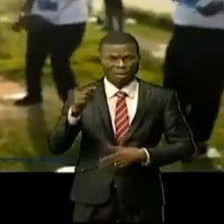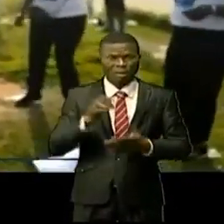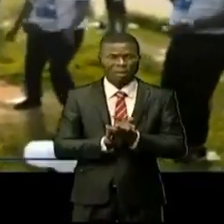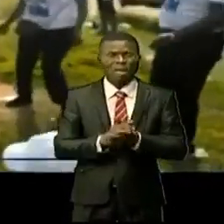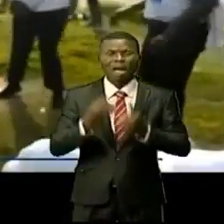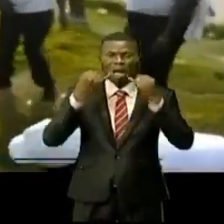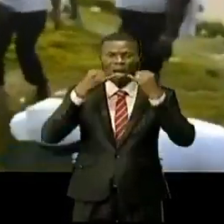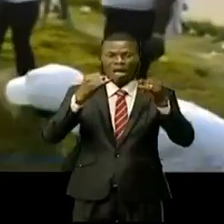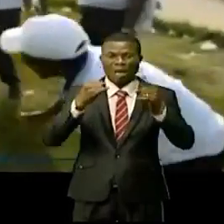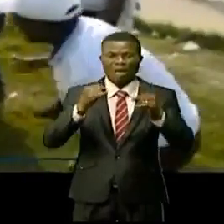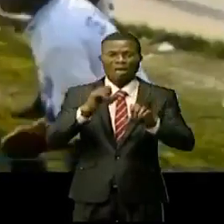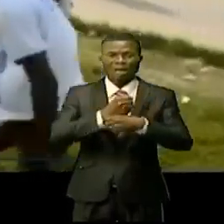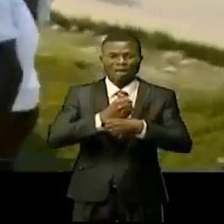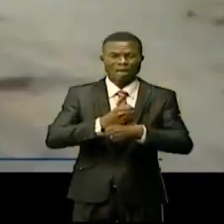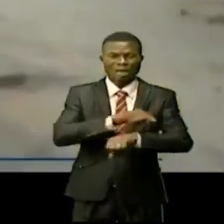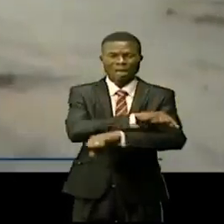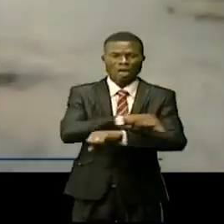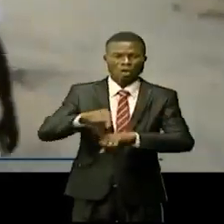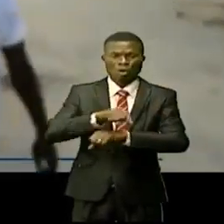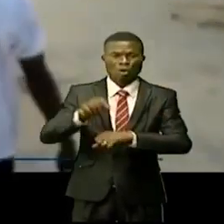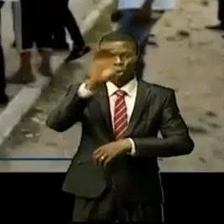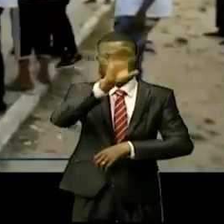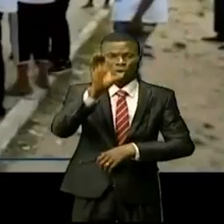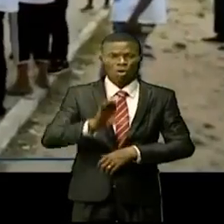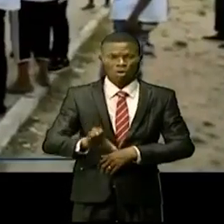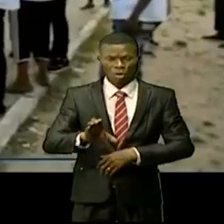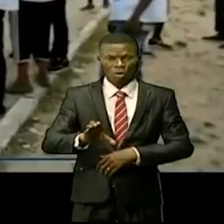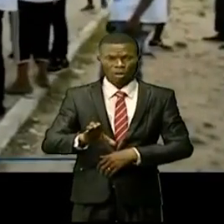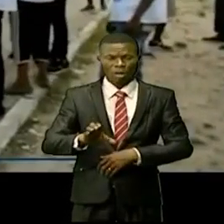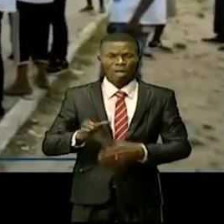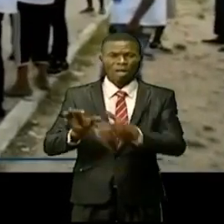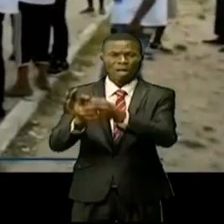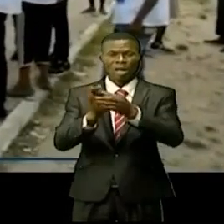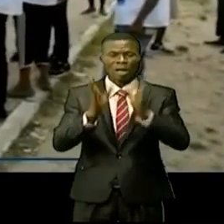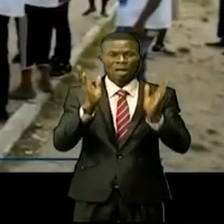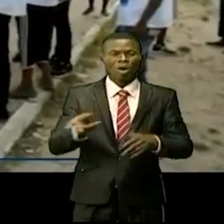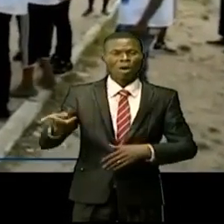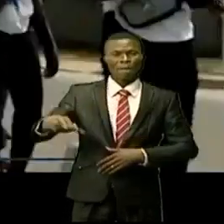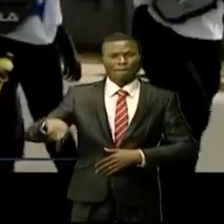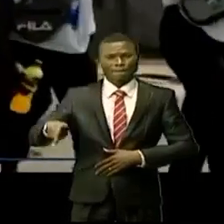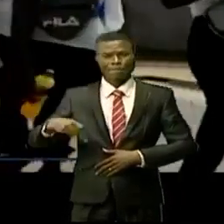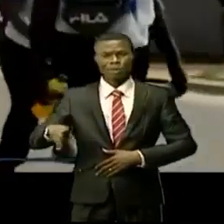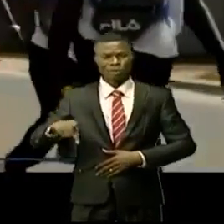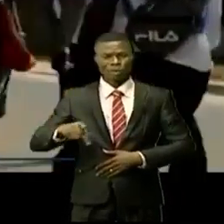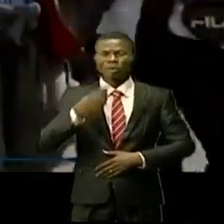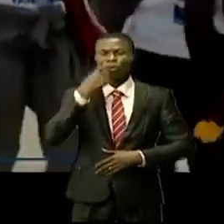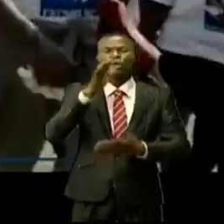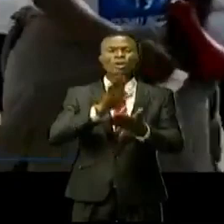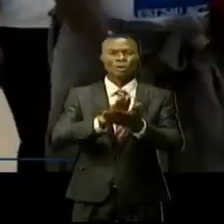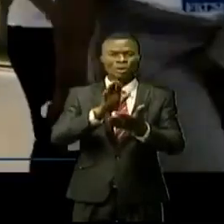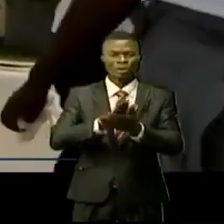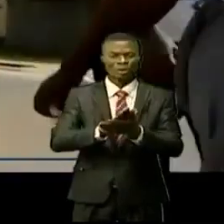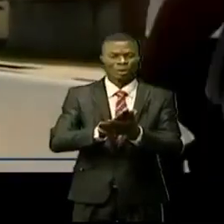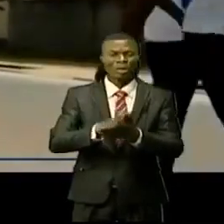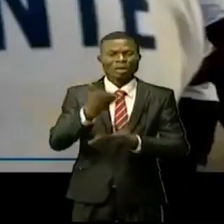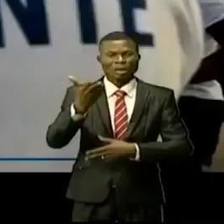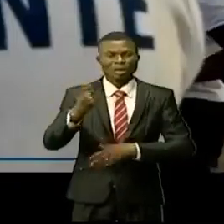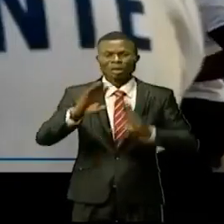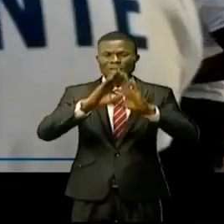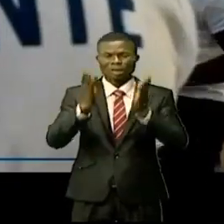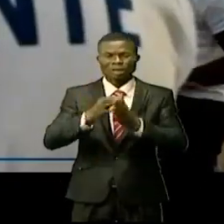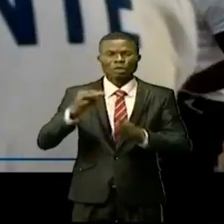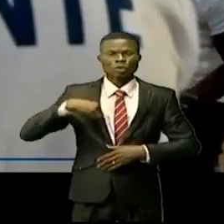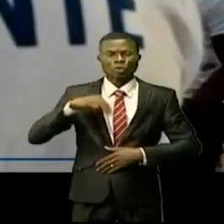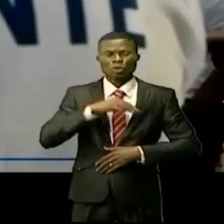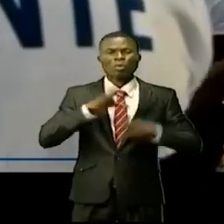d'annoncer l'installation des coordinations communales de la FART. Le coordinateur provincial félicite à cette occasion tous les membres qui